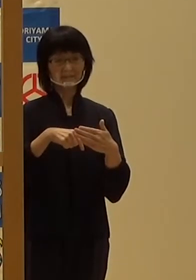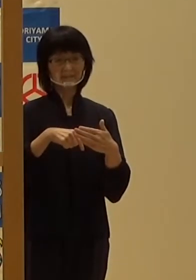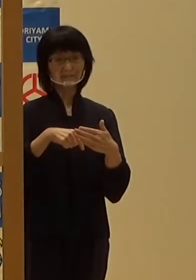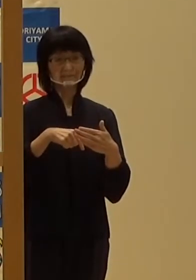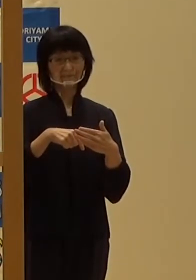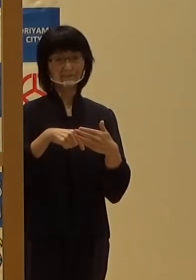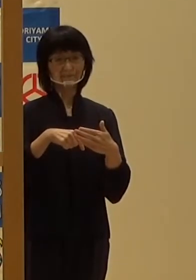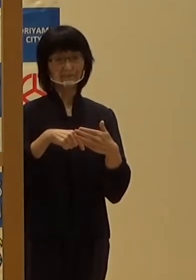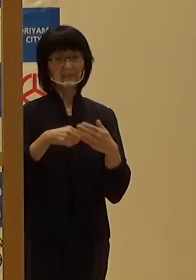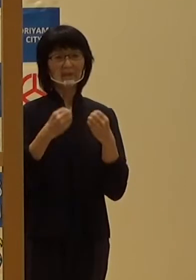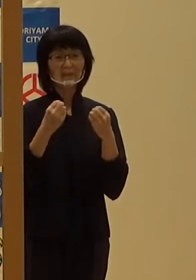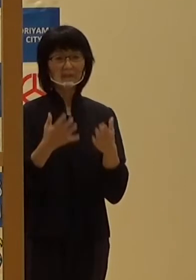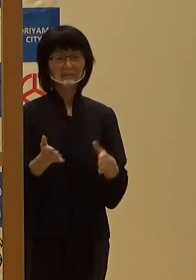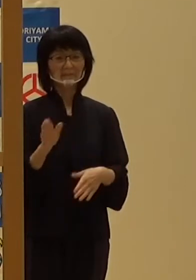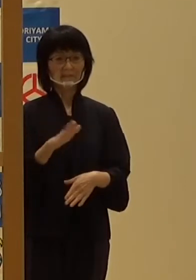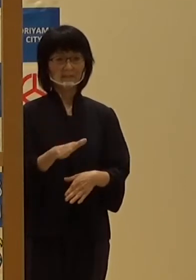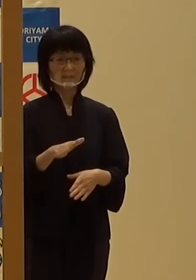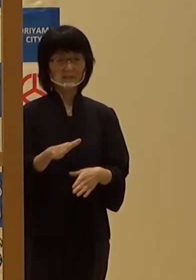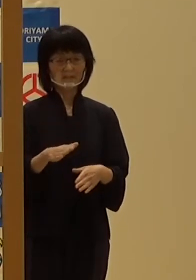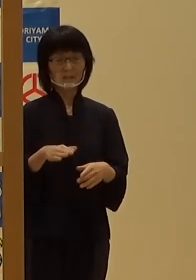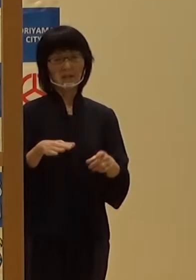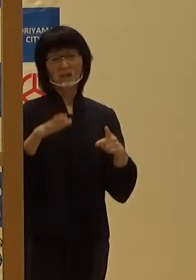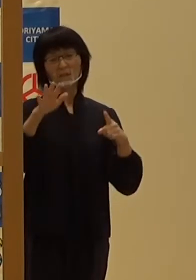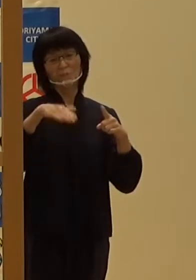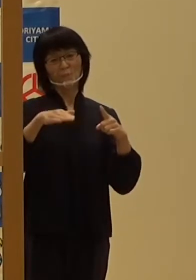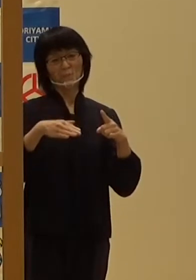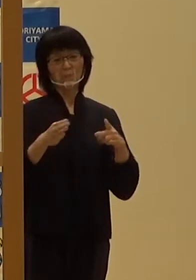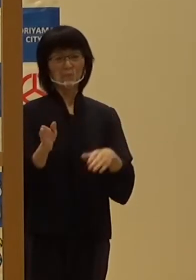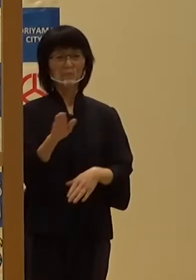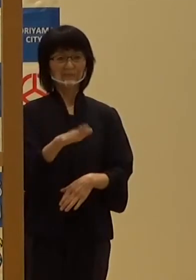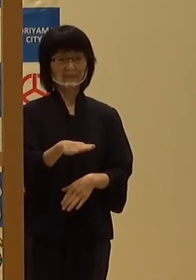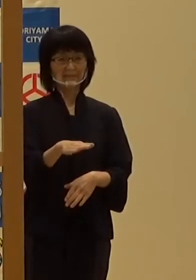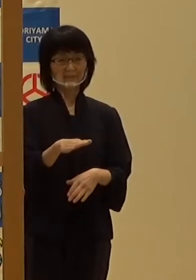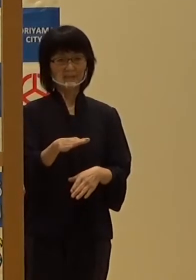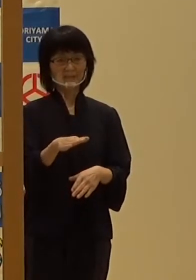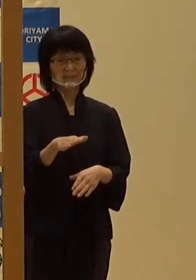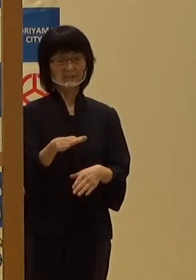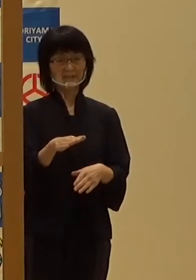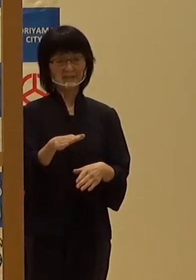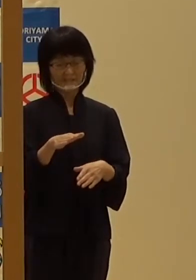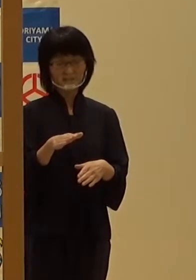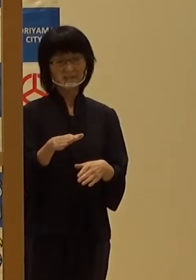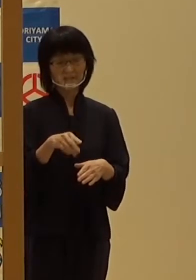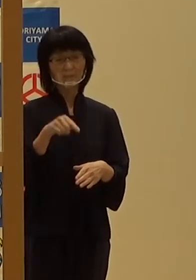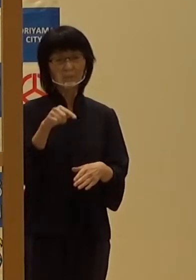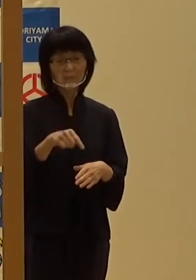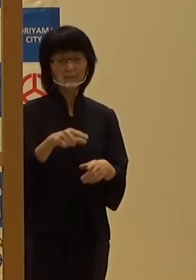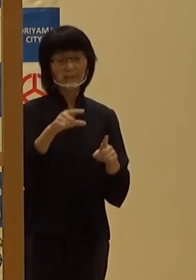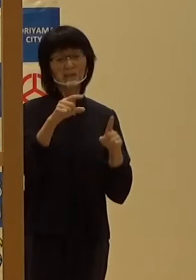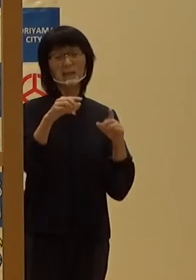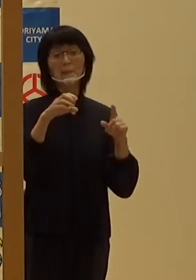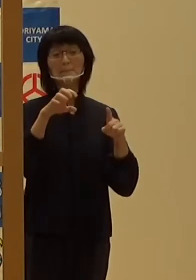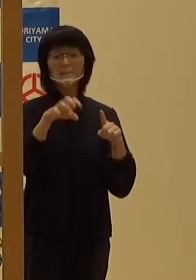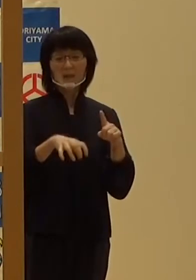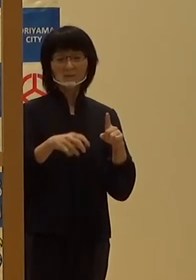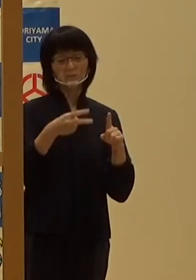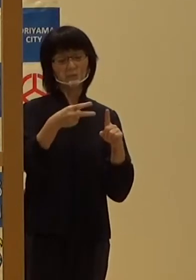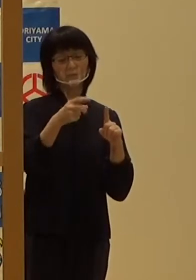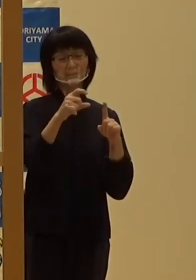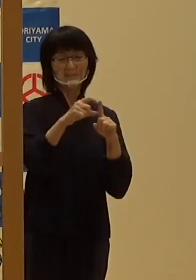ました公募設置管理制度、いわゆるパーク PFI 制度を活用した公園施設の整